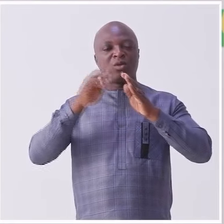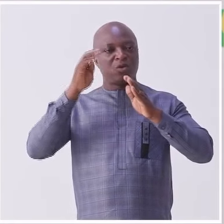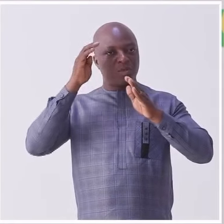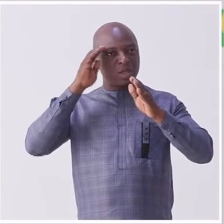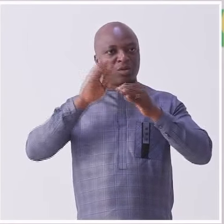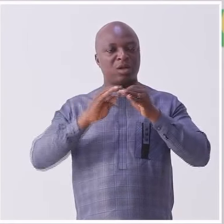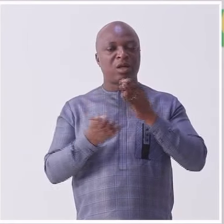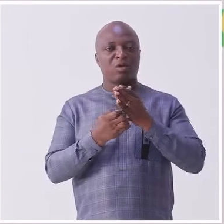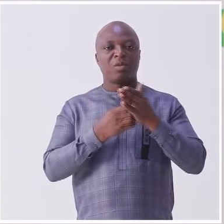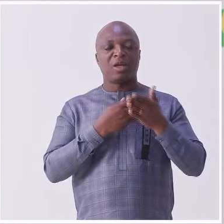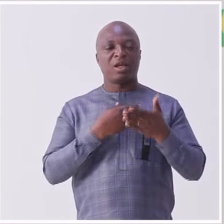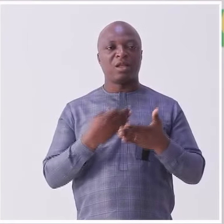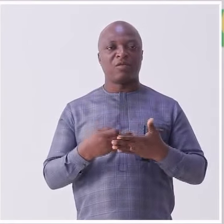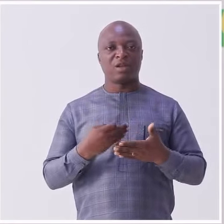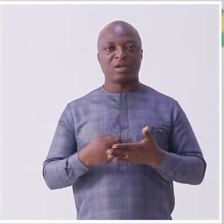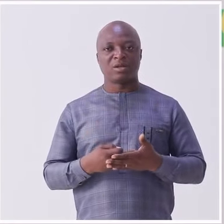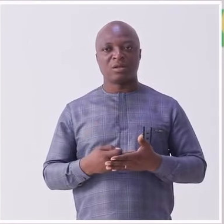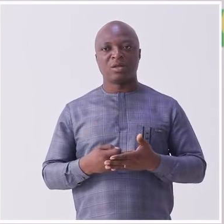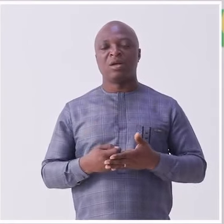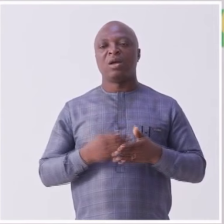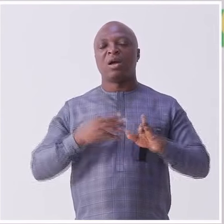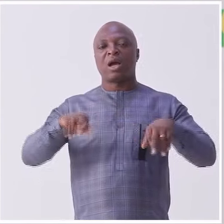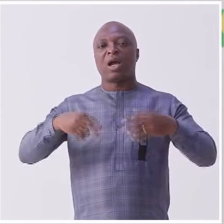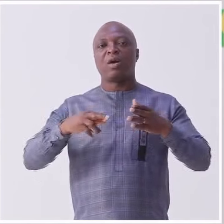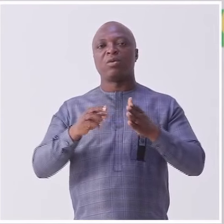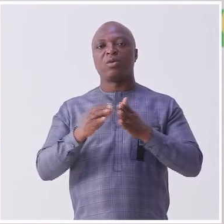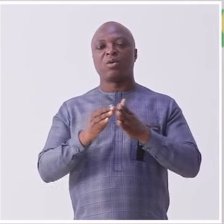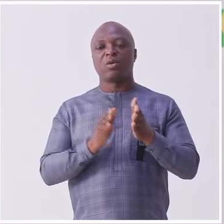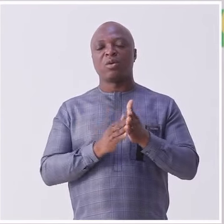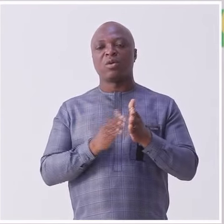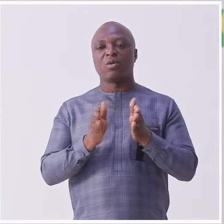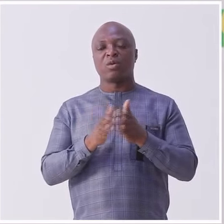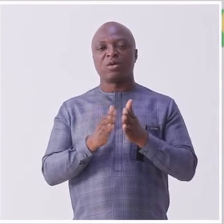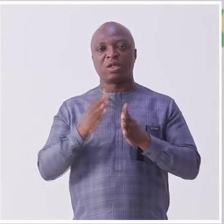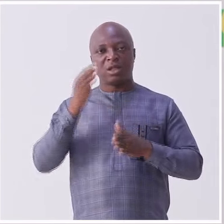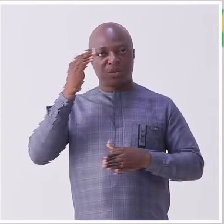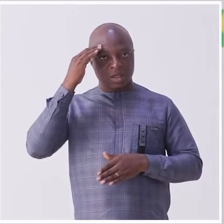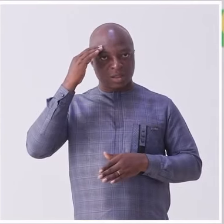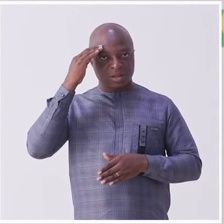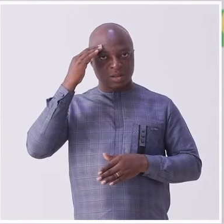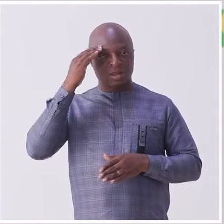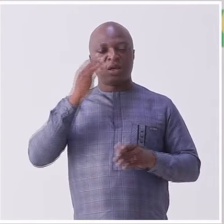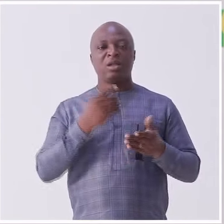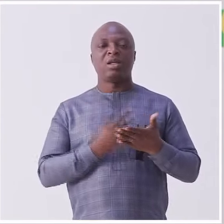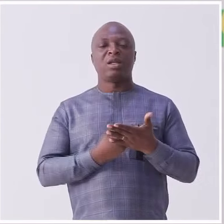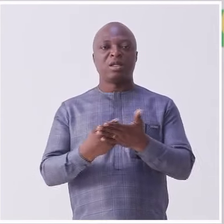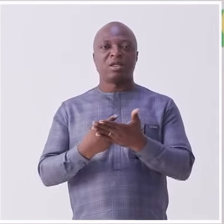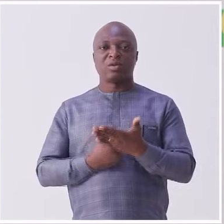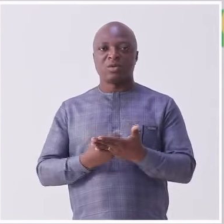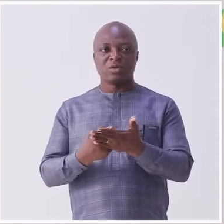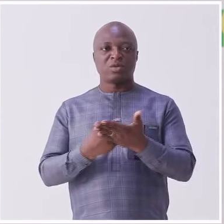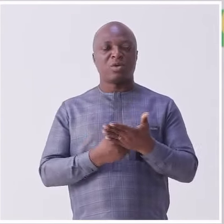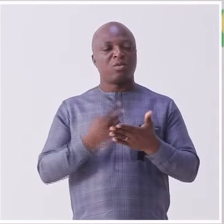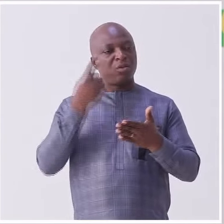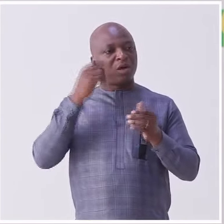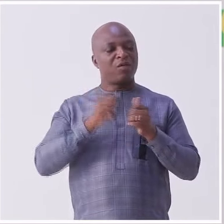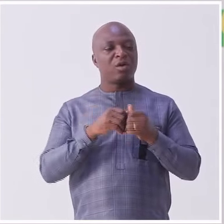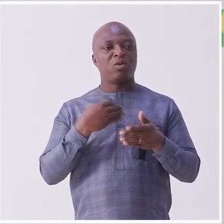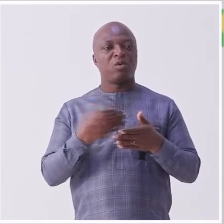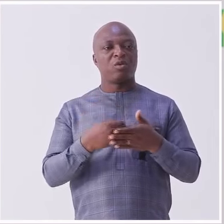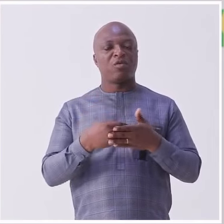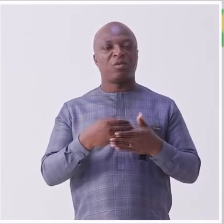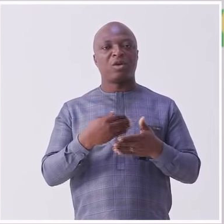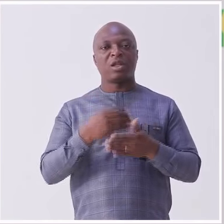ministre de l'Économie et des Finances a rendu compte au Conseil des ministres des discussions en cours avec le Fonds